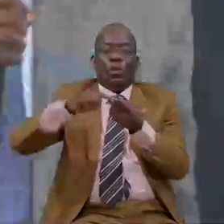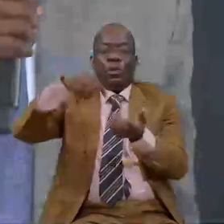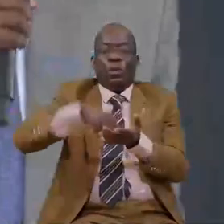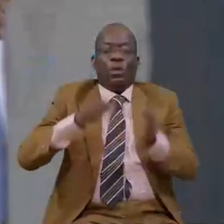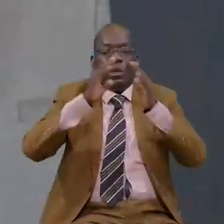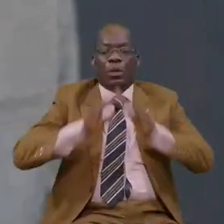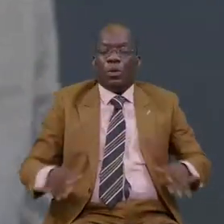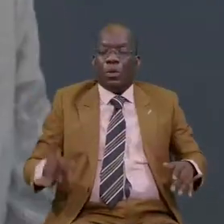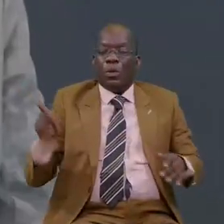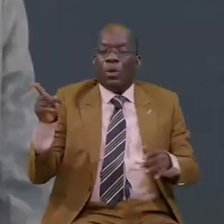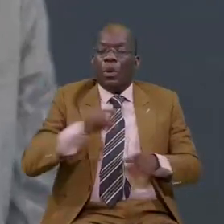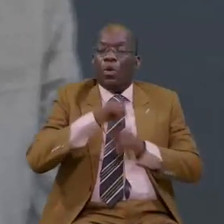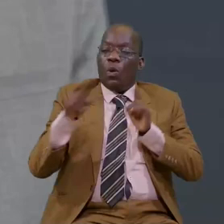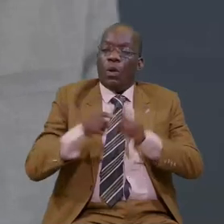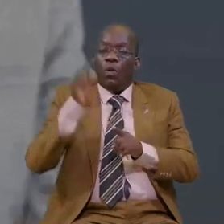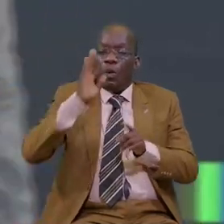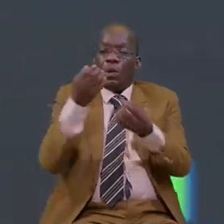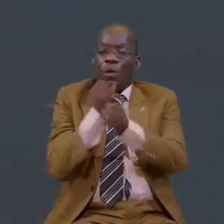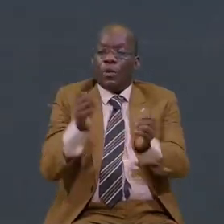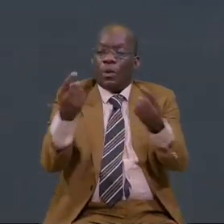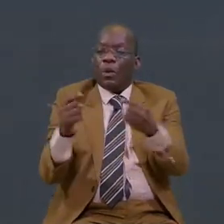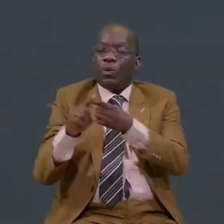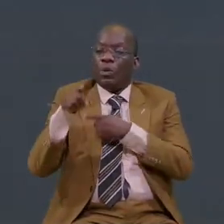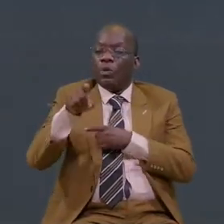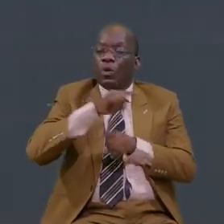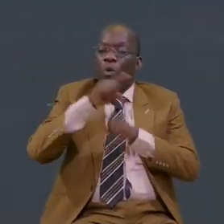aujourd'hui, le salut est entré dans cette maison.